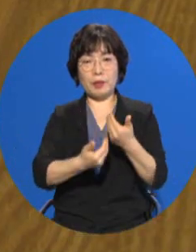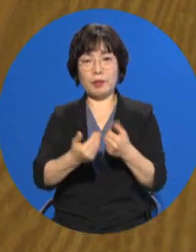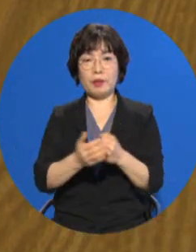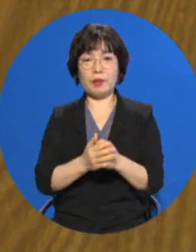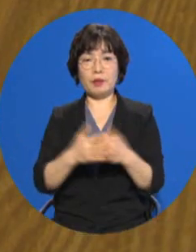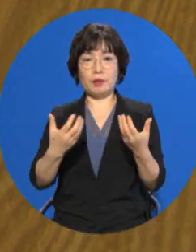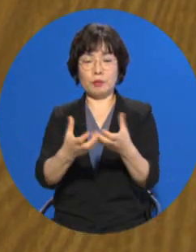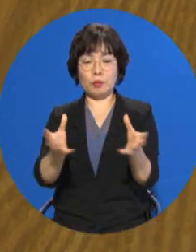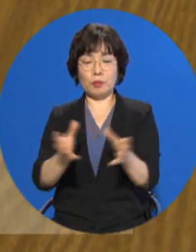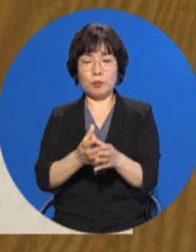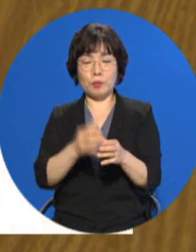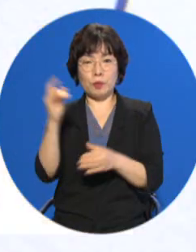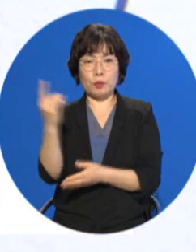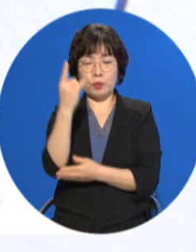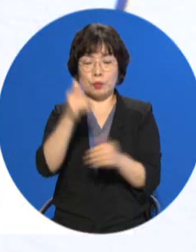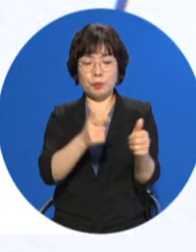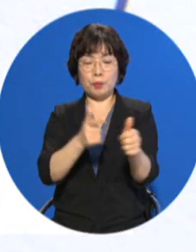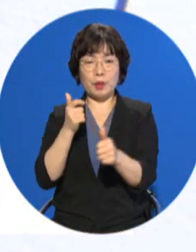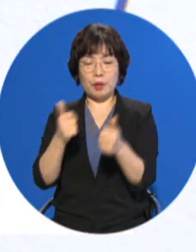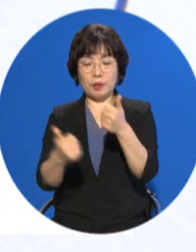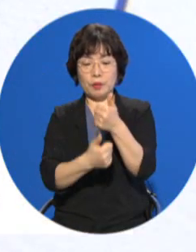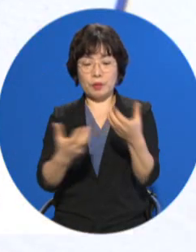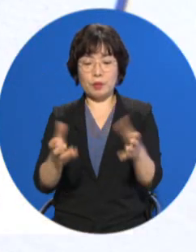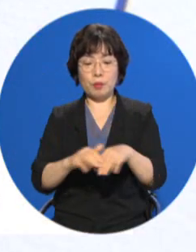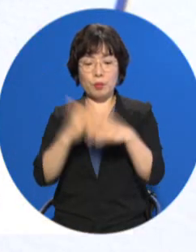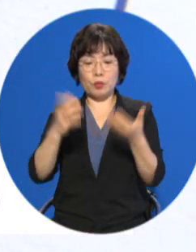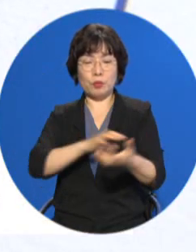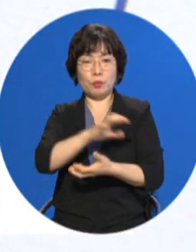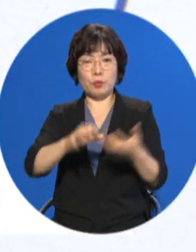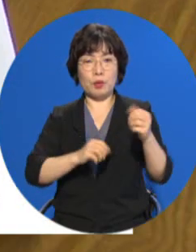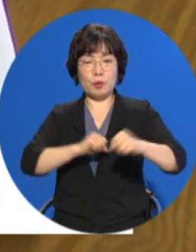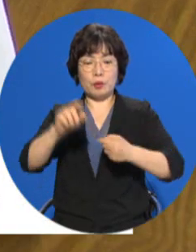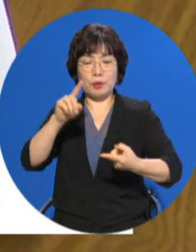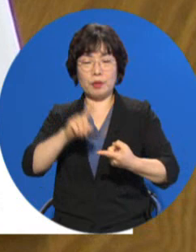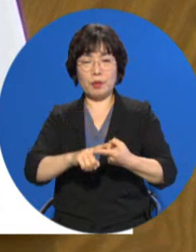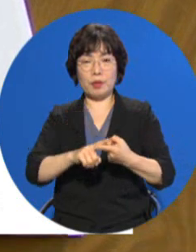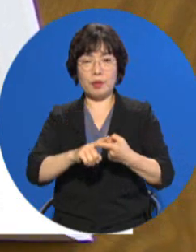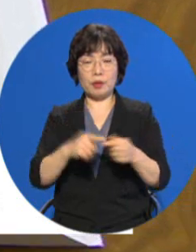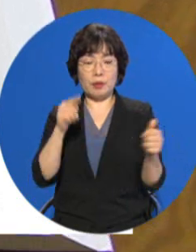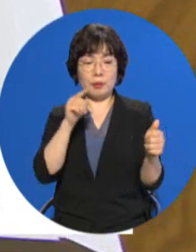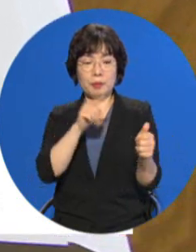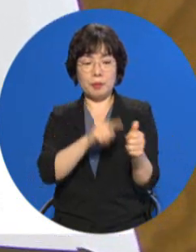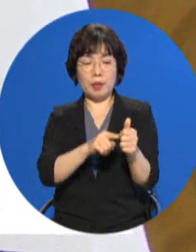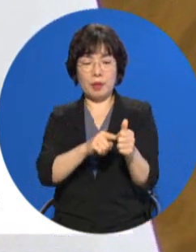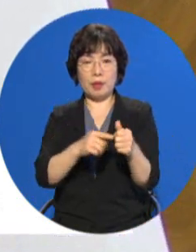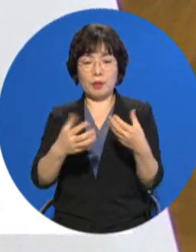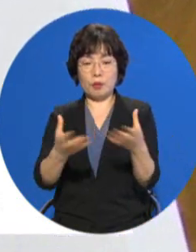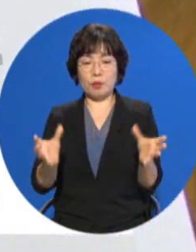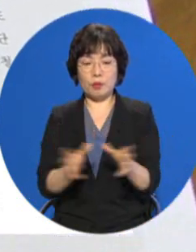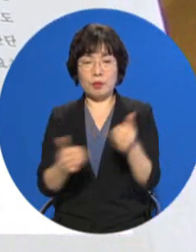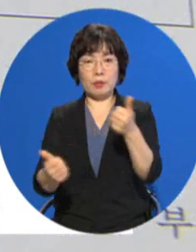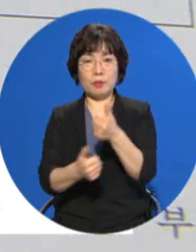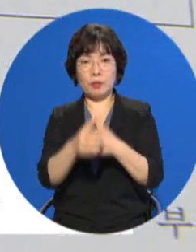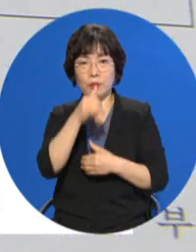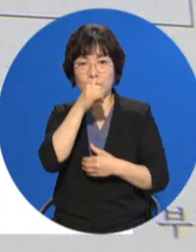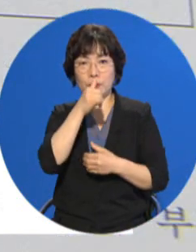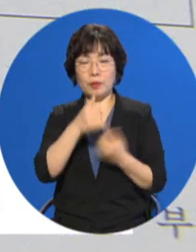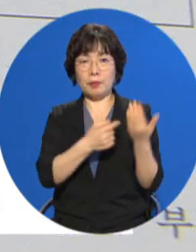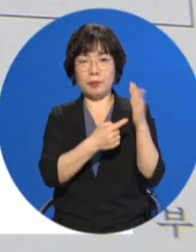국방부 헬기사격 특별조사위원회는 이 모든 왜곡 활동의 중심에 80위원회가 있었다고 밝힌 바